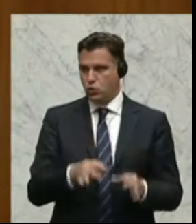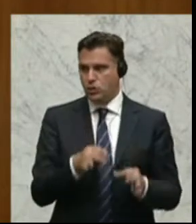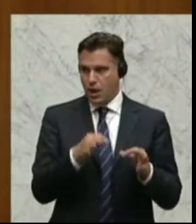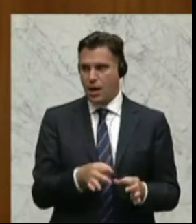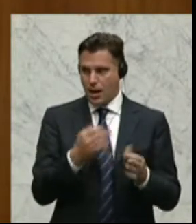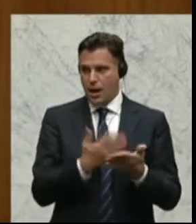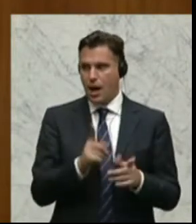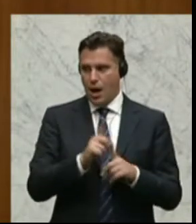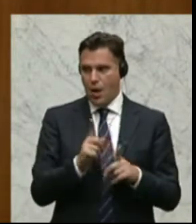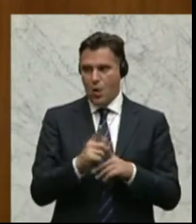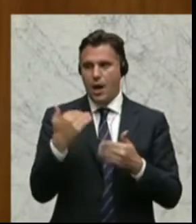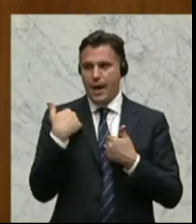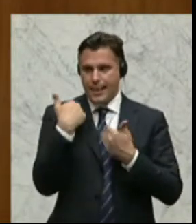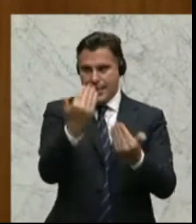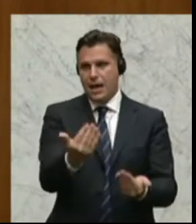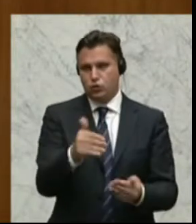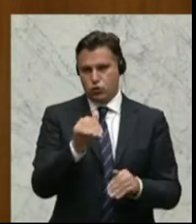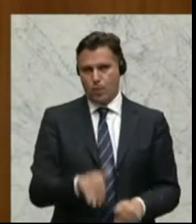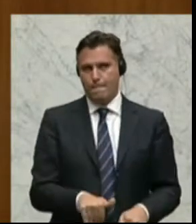fest davon überzeugt.